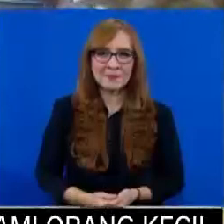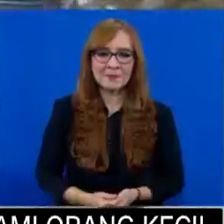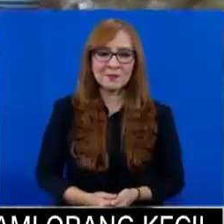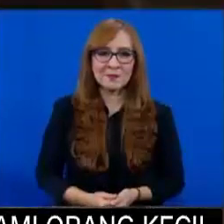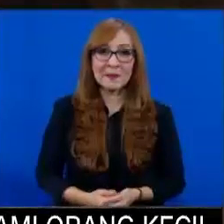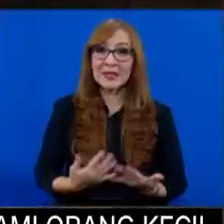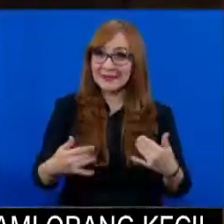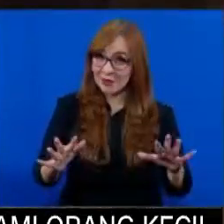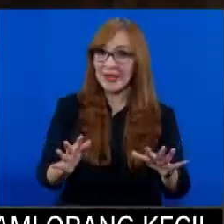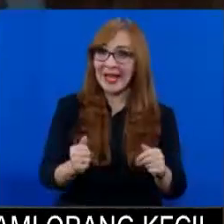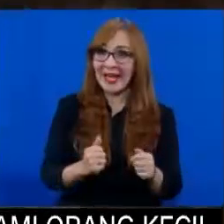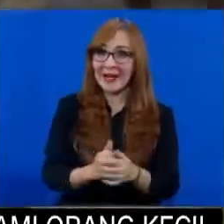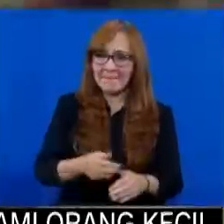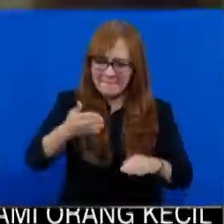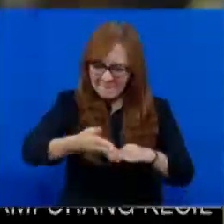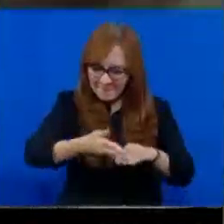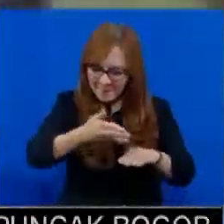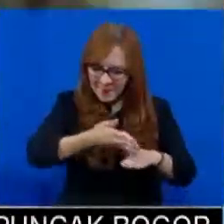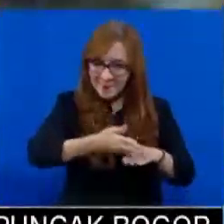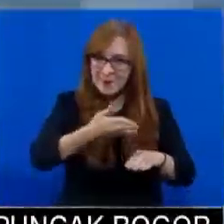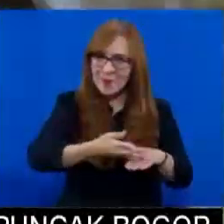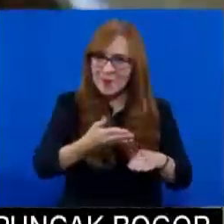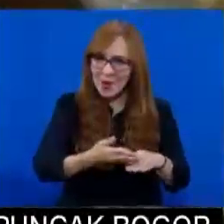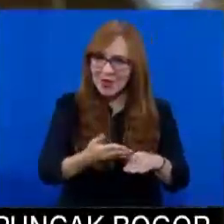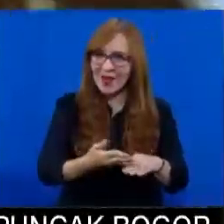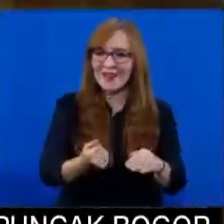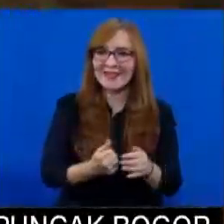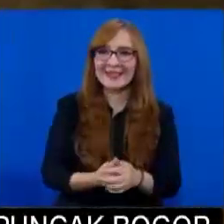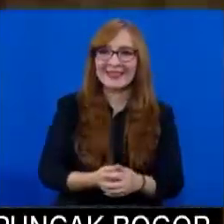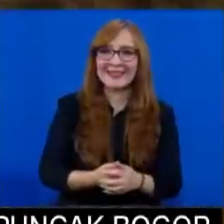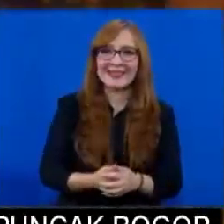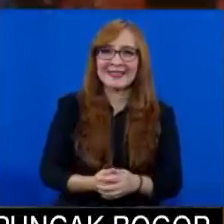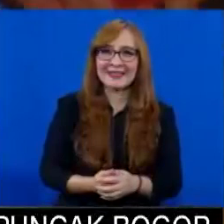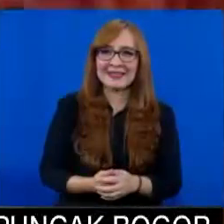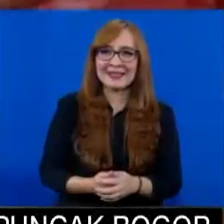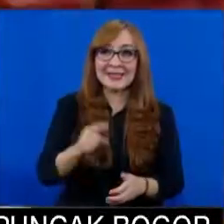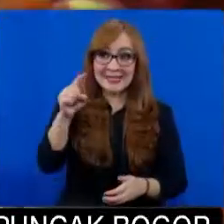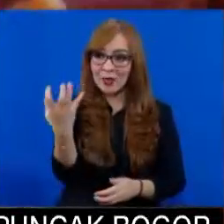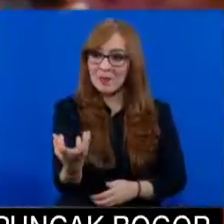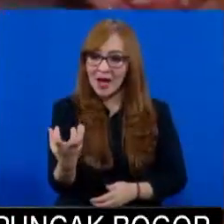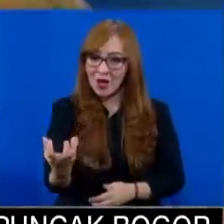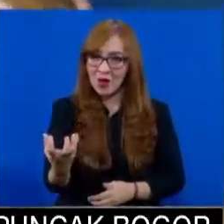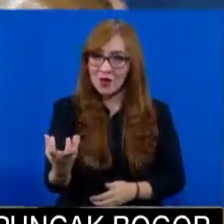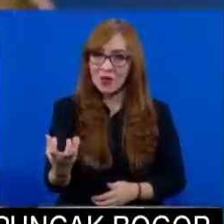Kalau sudah matang, potong kecil-kecil daging dan jeroan. Per porsi mendapat sekitar 25 potong daging dan jeroan.